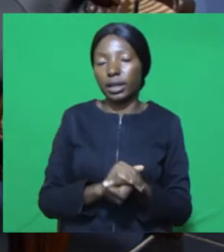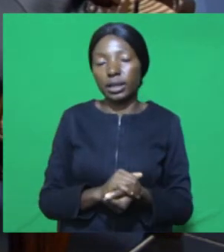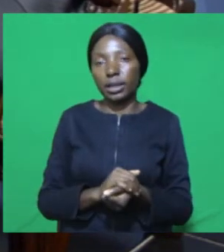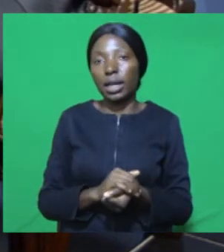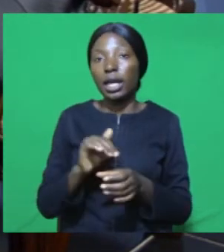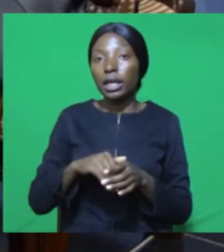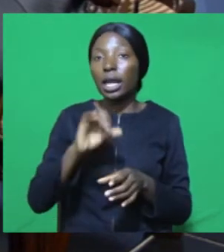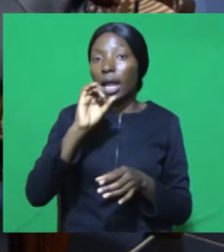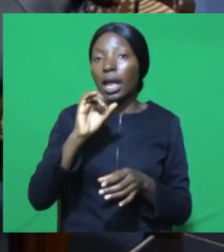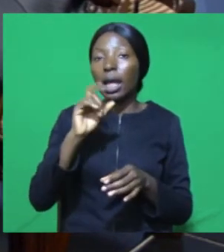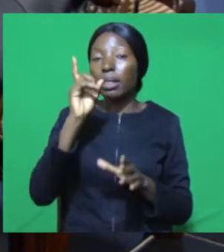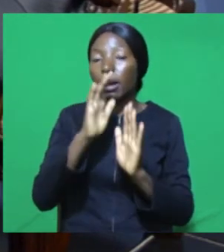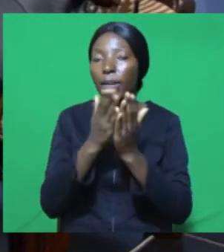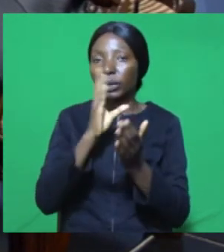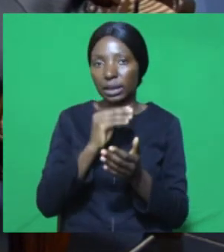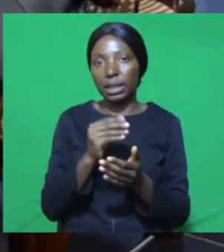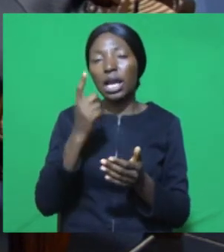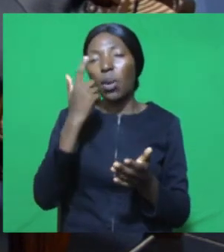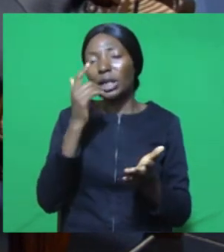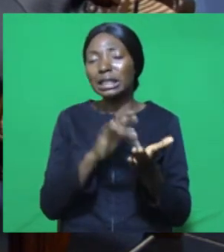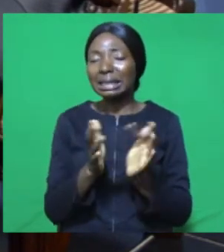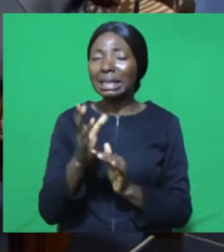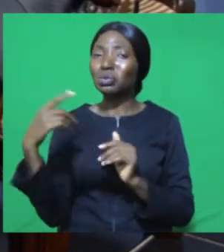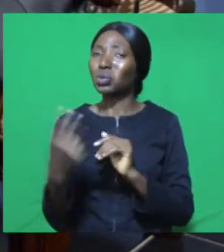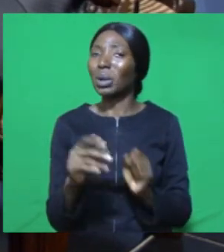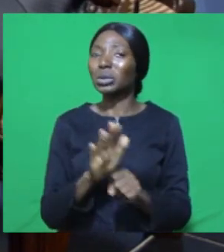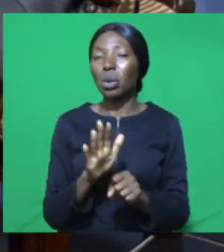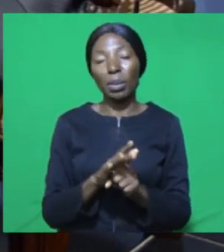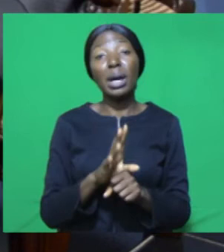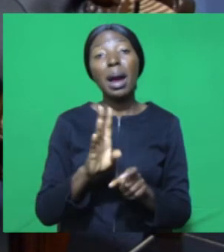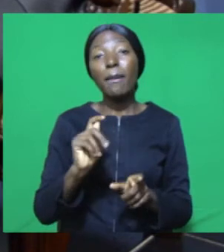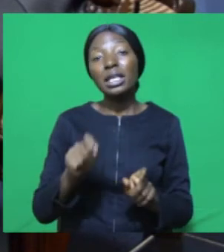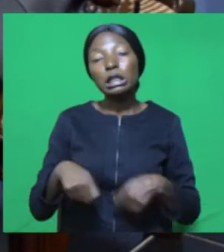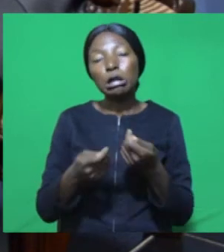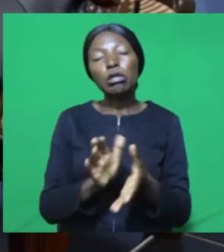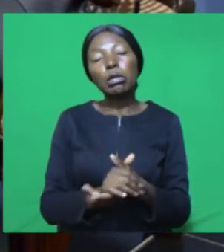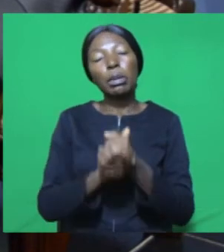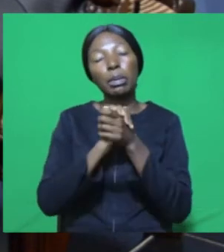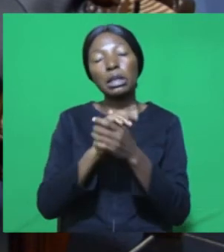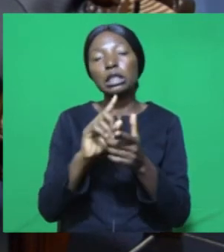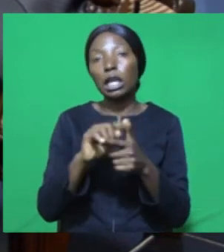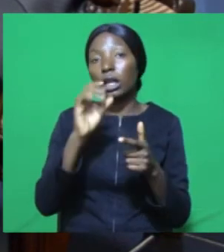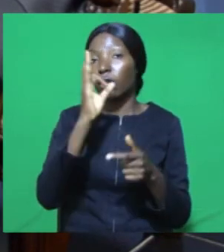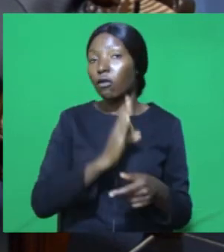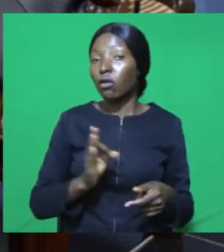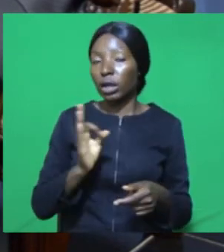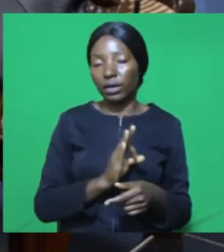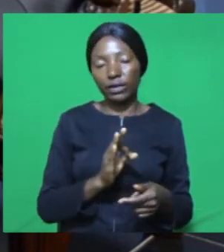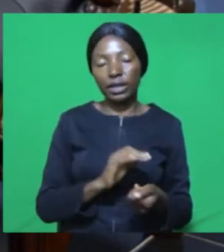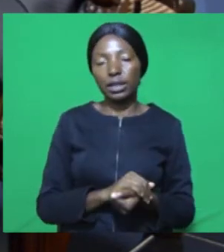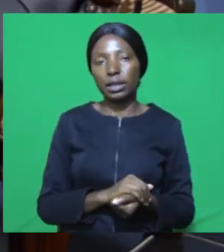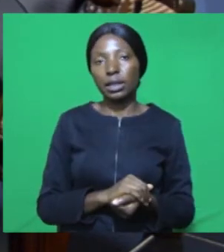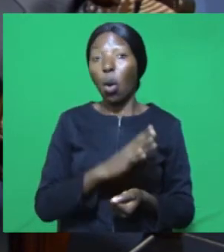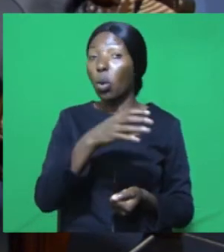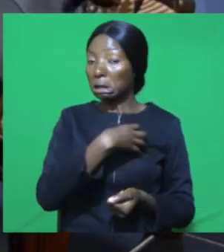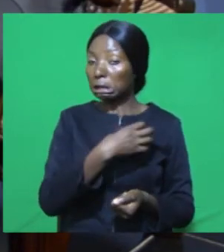anoti kuna Isaiah kurohwa kwakaitwa kwakatigira roga. Right. Mwana akaisa kudarika kwedu kwese pamusoro pake.